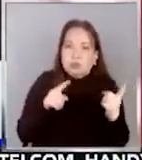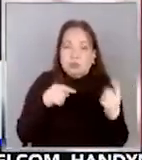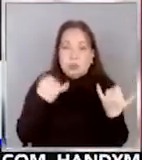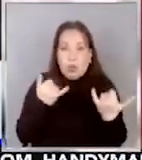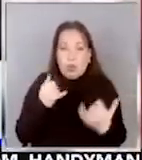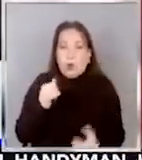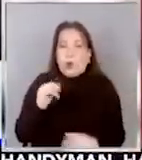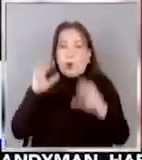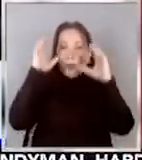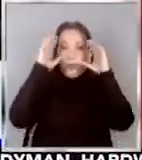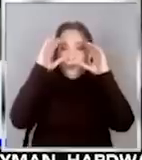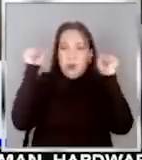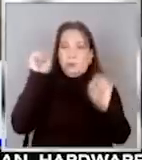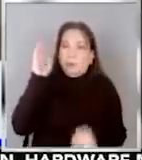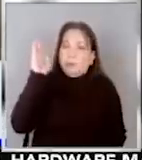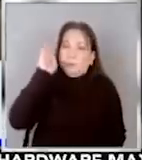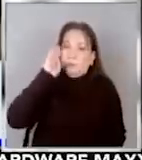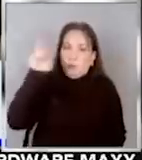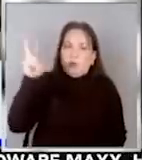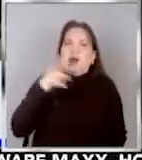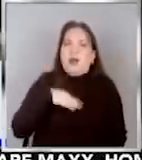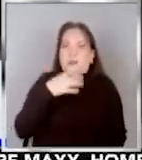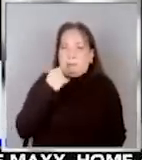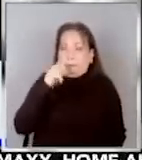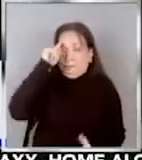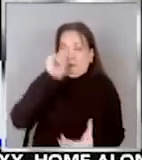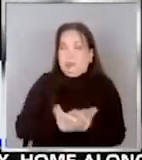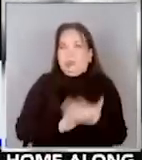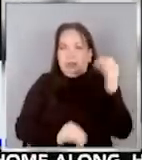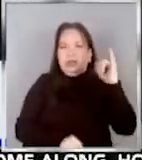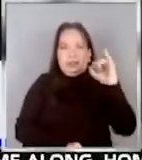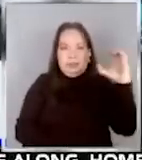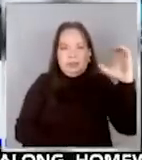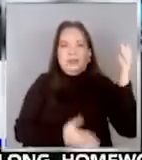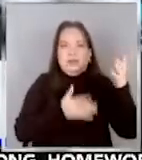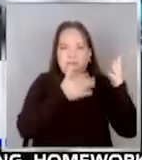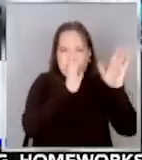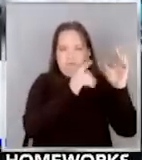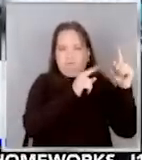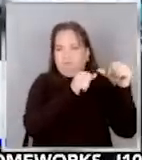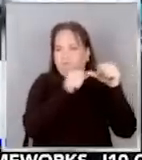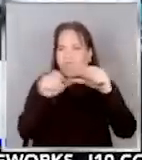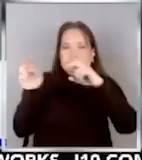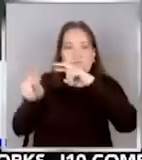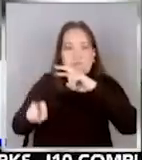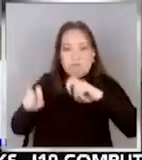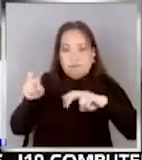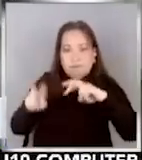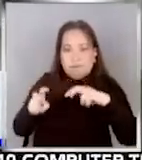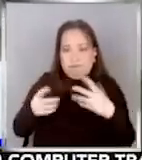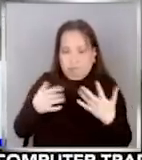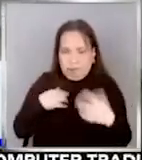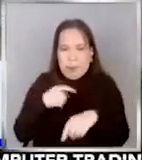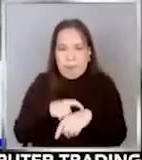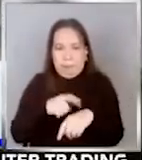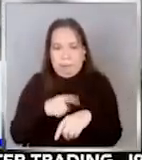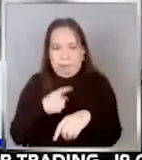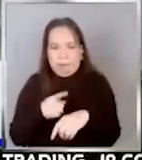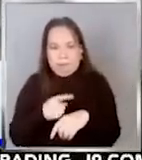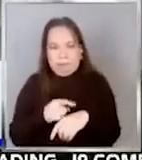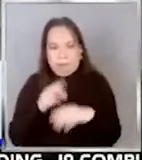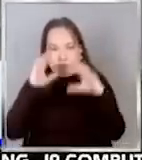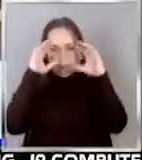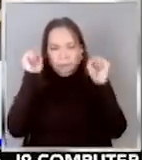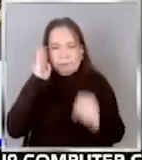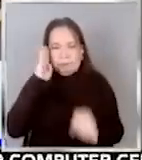na dapat hayaan ng ICC ang bansa na mag-imbestiga sa ilalim ng hudikatura nito. Sabi naman ng Department